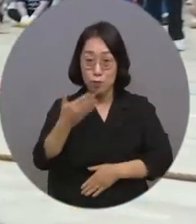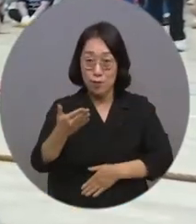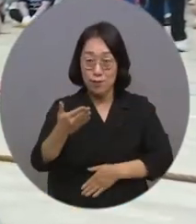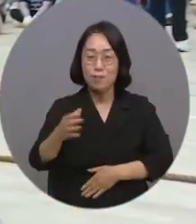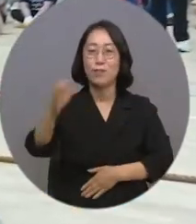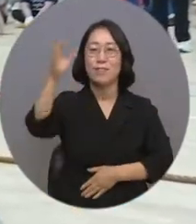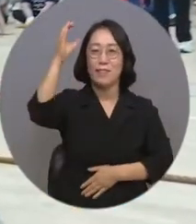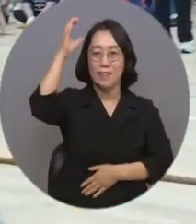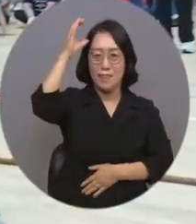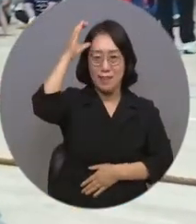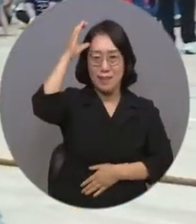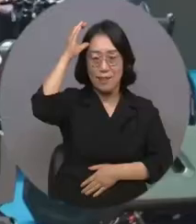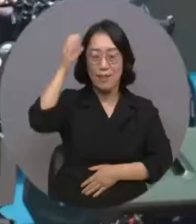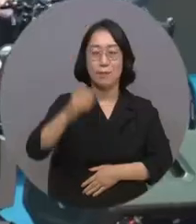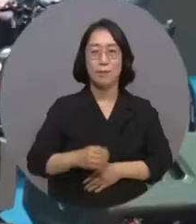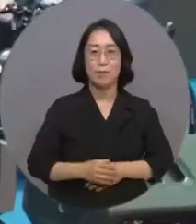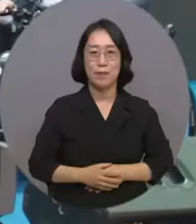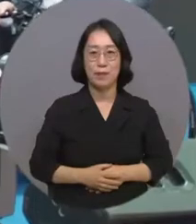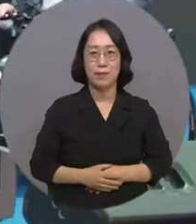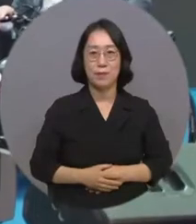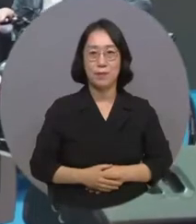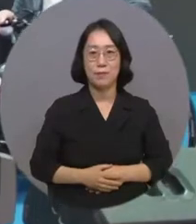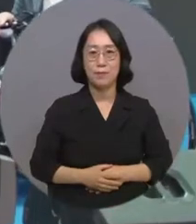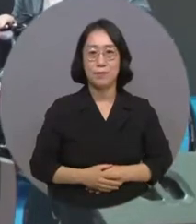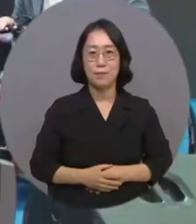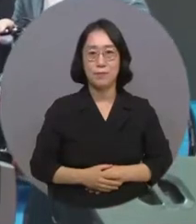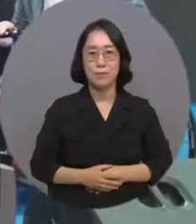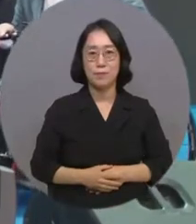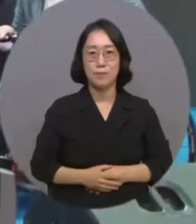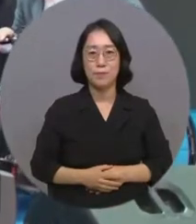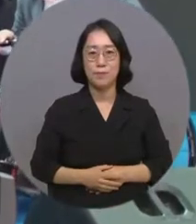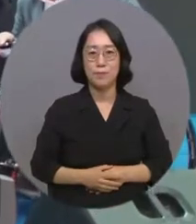것으로 기대됩니다 옥지tv 뉴스 김정현입니다